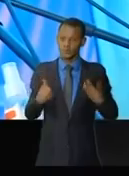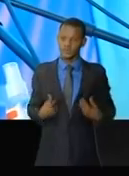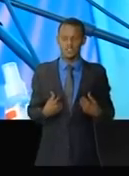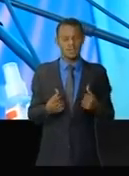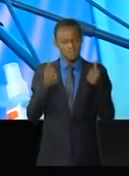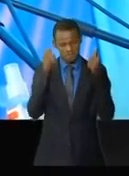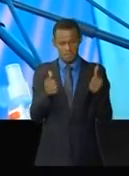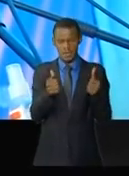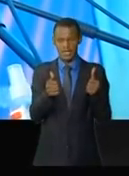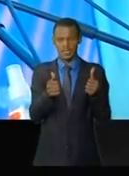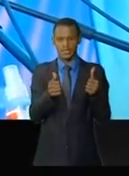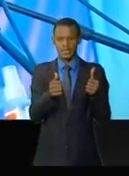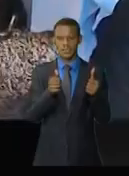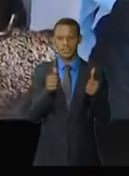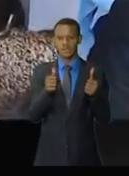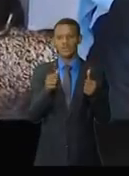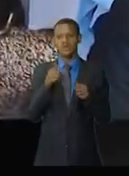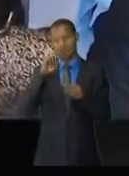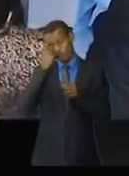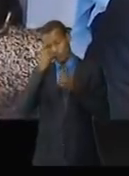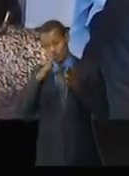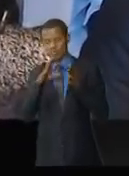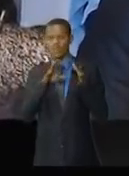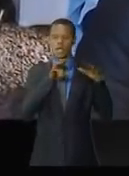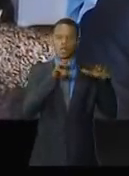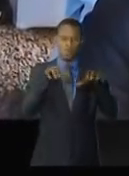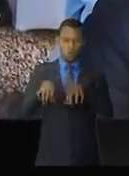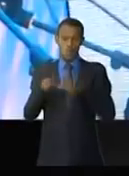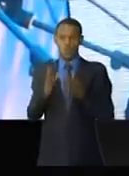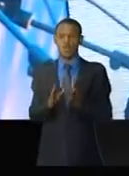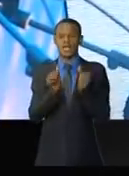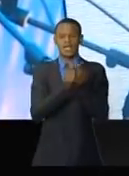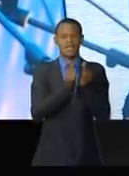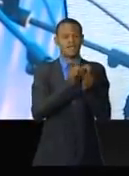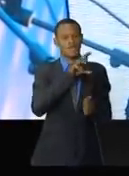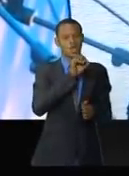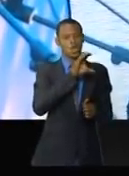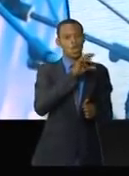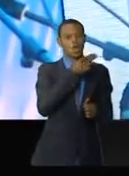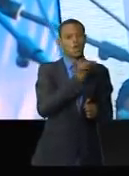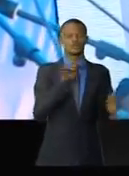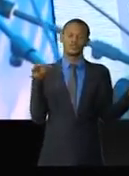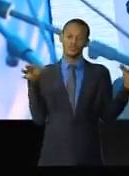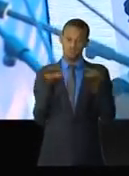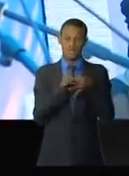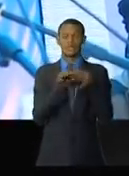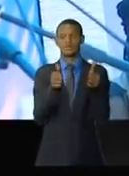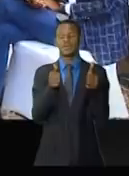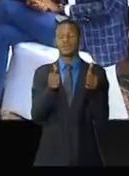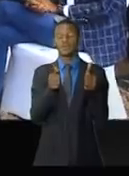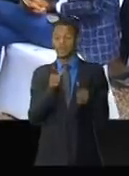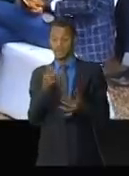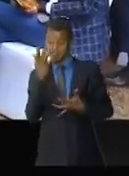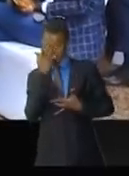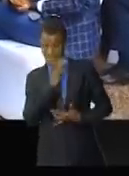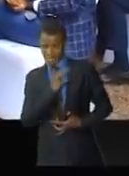le gouvernement congolais. Les cancers représentent l'un des défis de santé publique les plus importants en RDC, avec près de 50